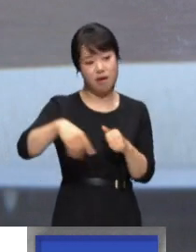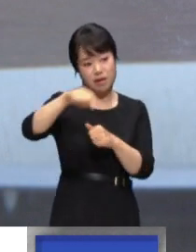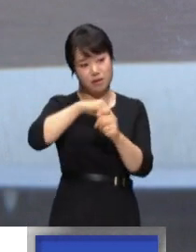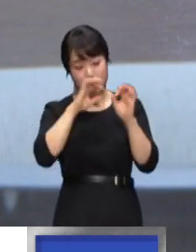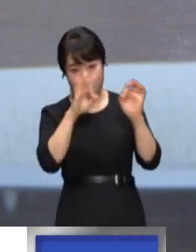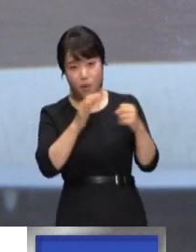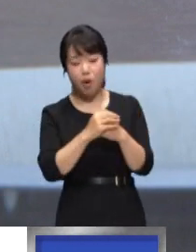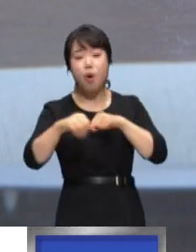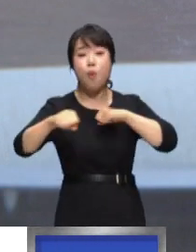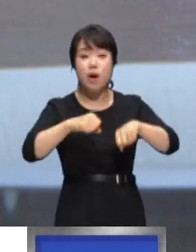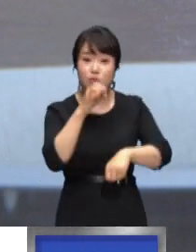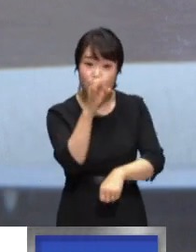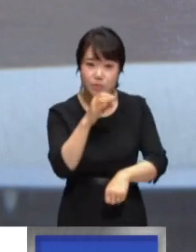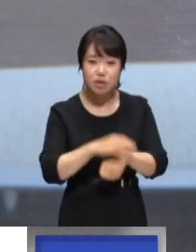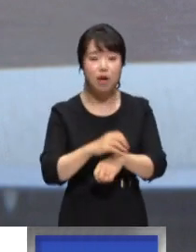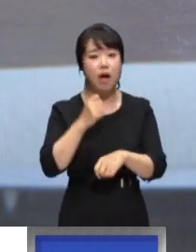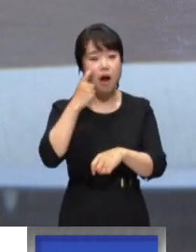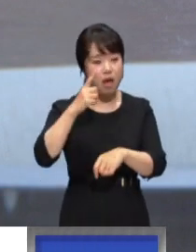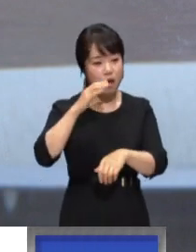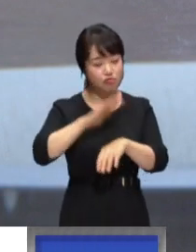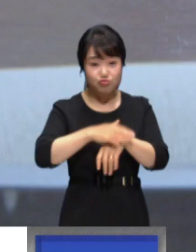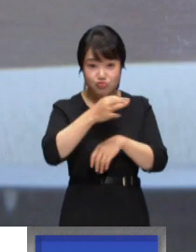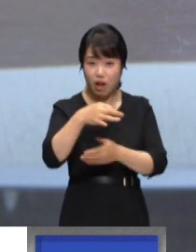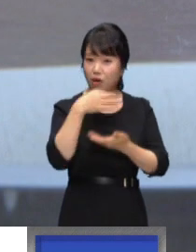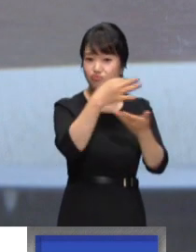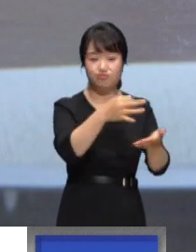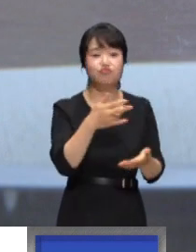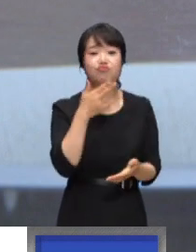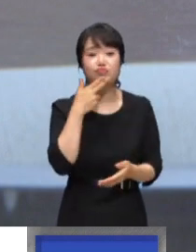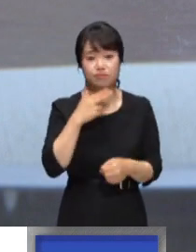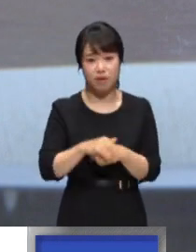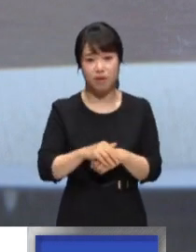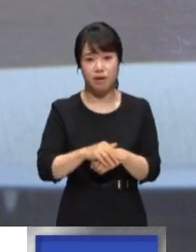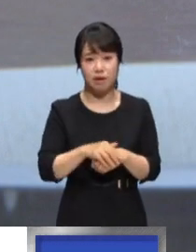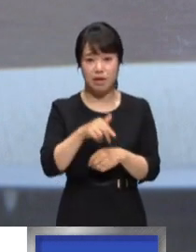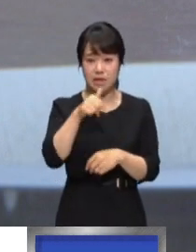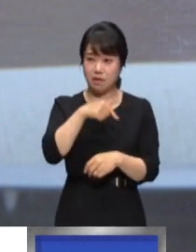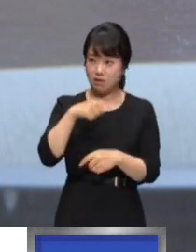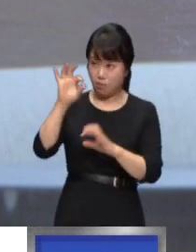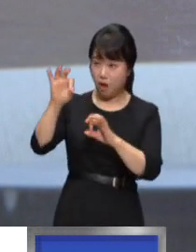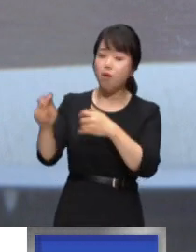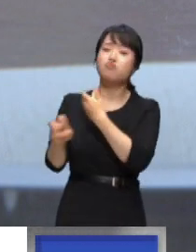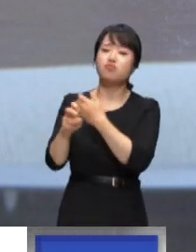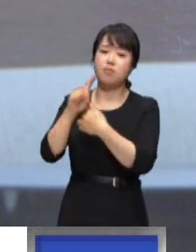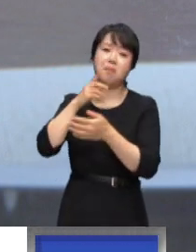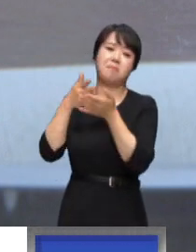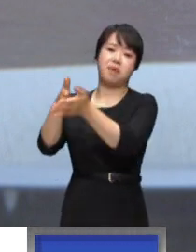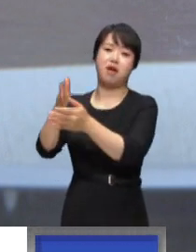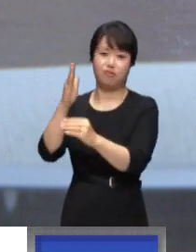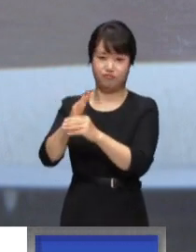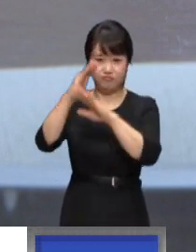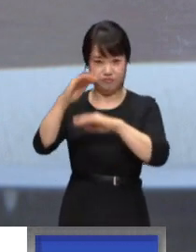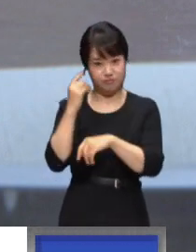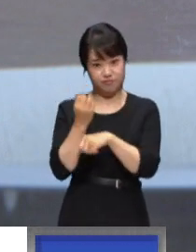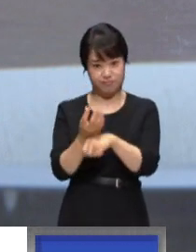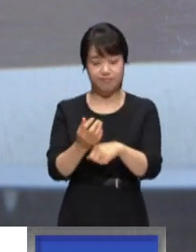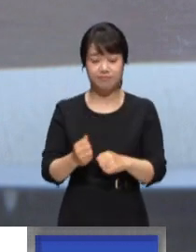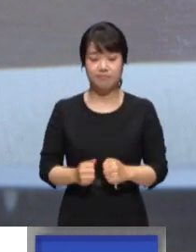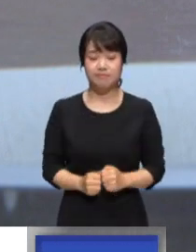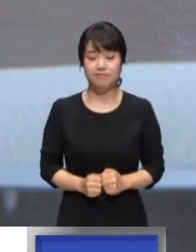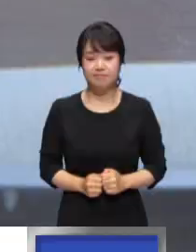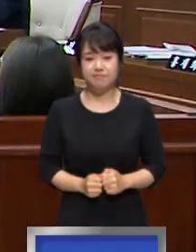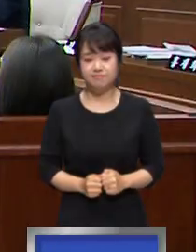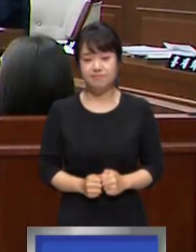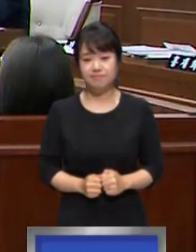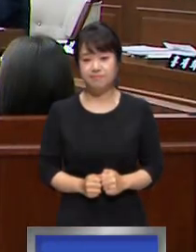측은 의정활동비와 월정수당을 주지 않고 있는데요. 김 의원 측은 위법이라고 주장하고 있습니다. 네, 김대우 기자가 보도합니다.